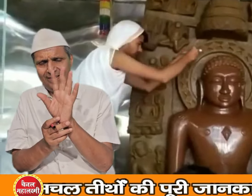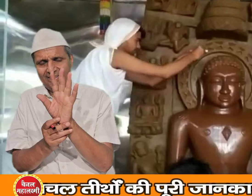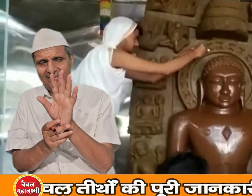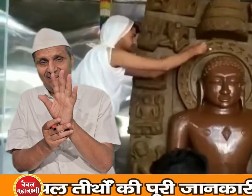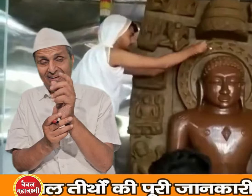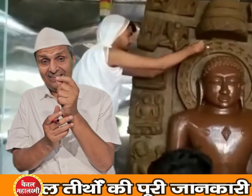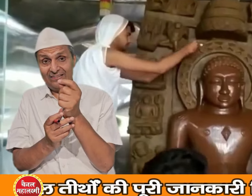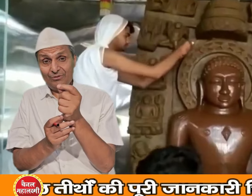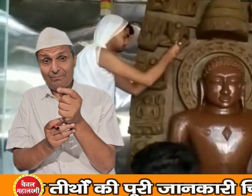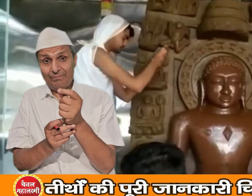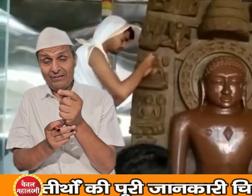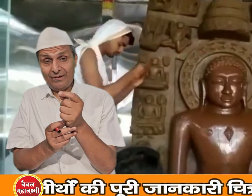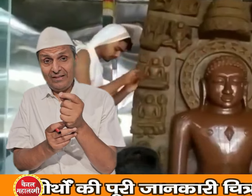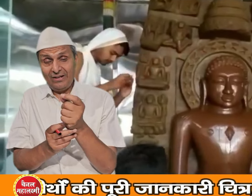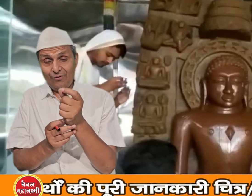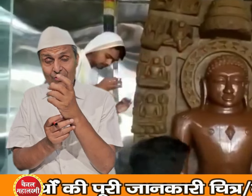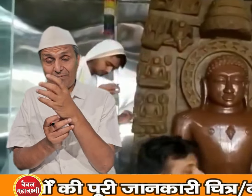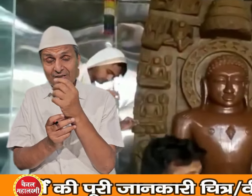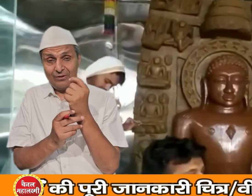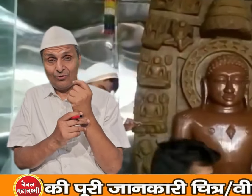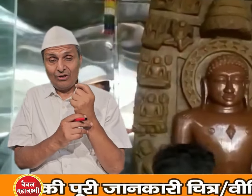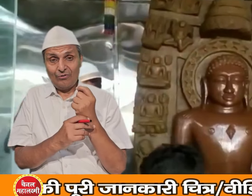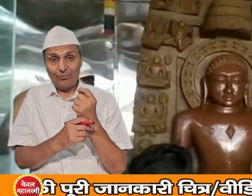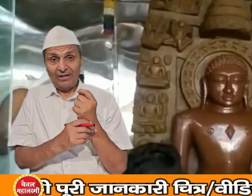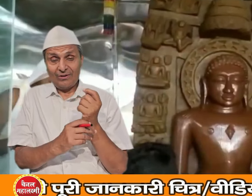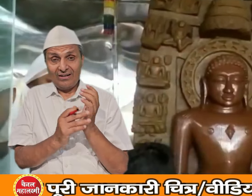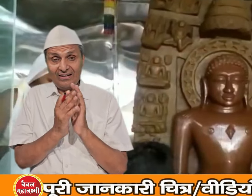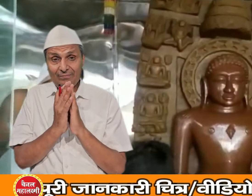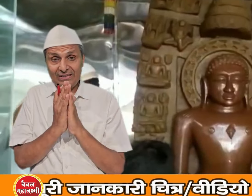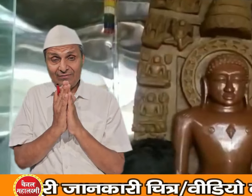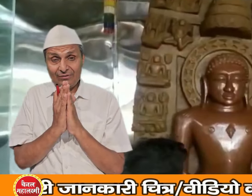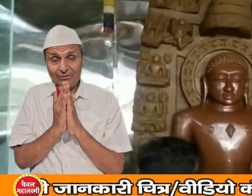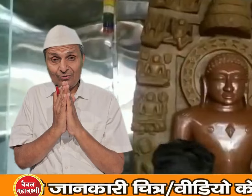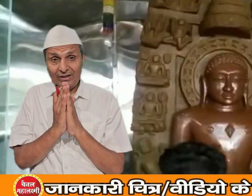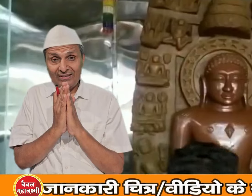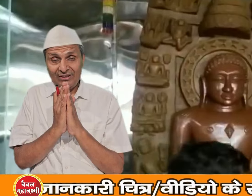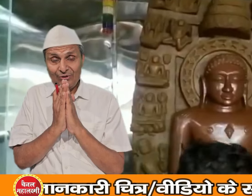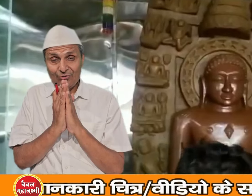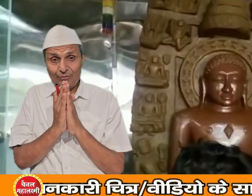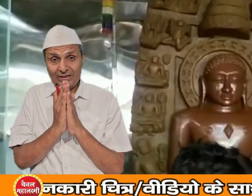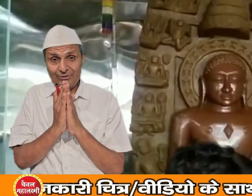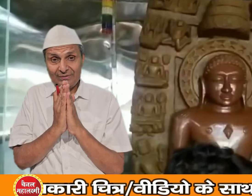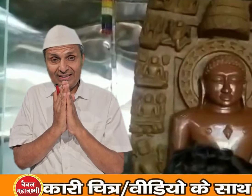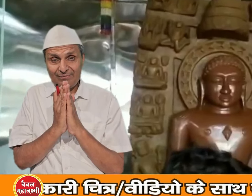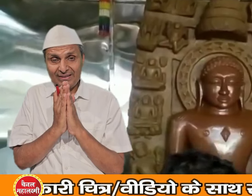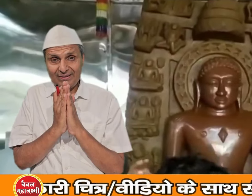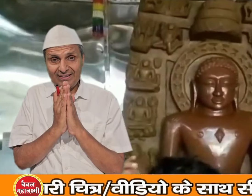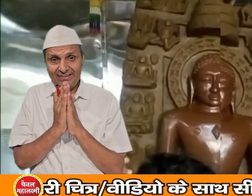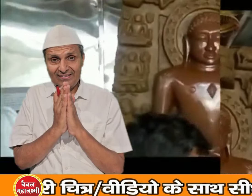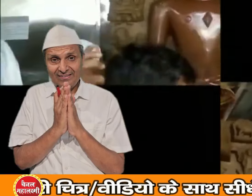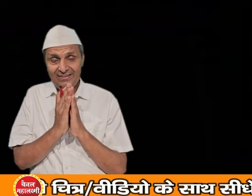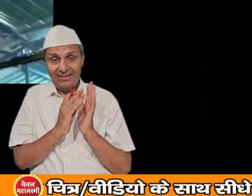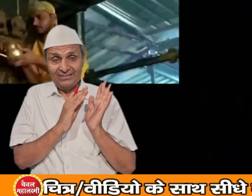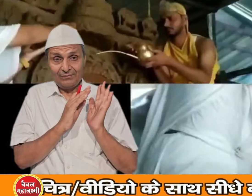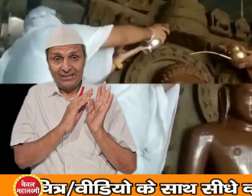बस और कुछ नहीं किया था कहते जब मुझे एकदम बिगड़ी उन्होंने पास में लोगों को गांव वाले को बुलाया और कहा कि जैन लोग रहते हैं उनको बता दो य जैन प्रति माने के